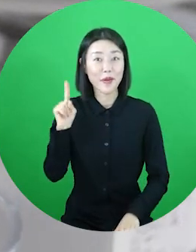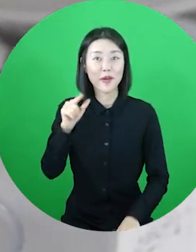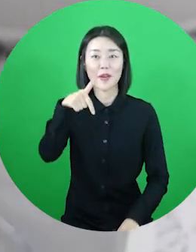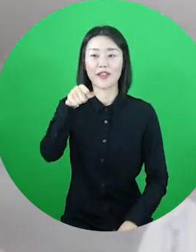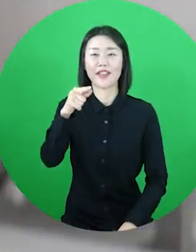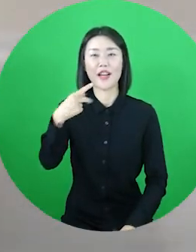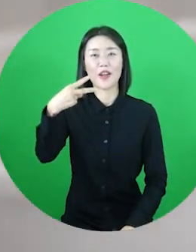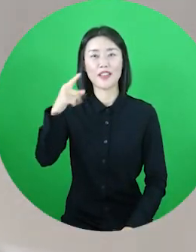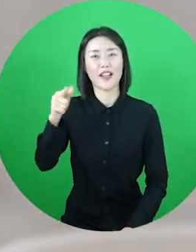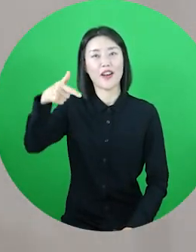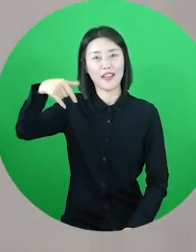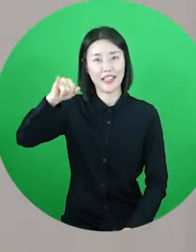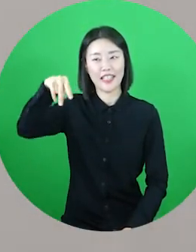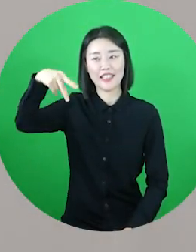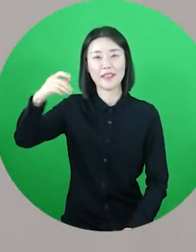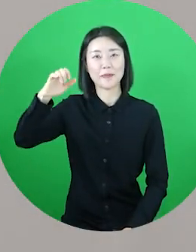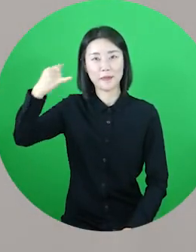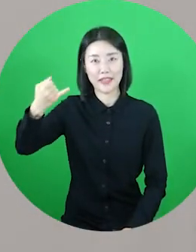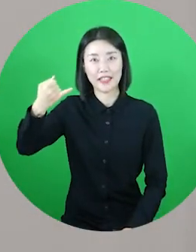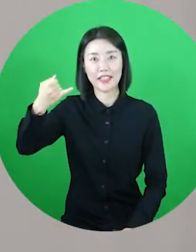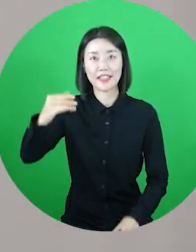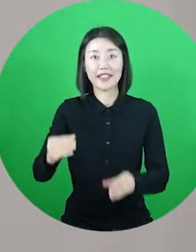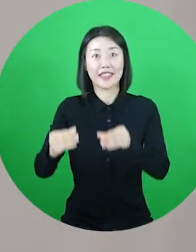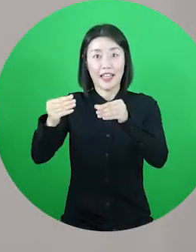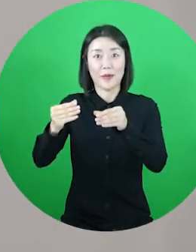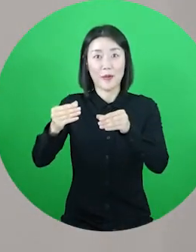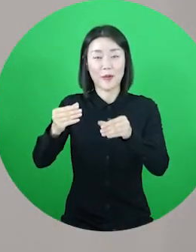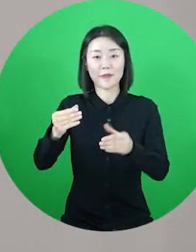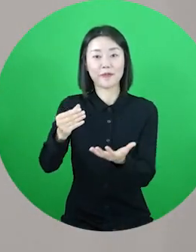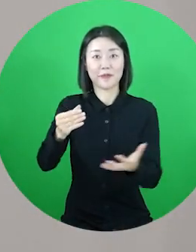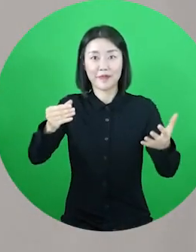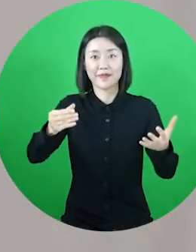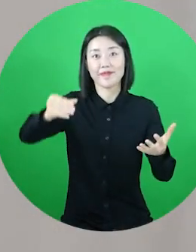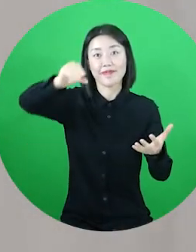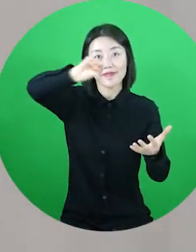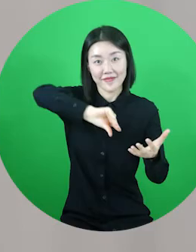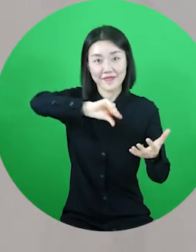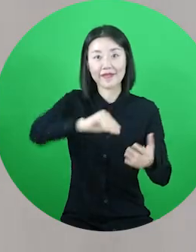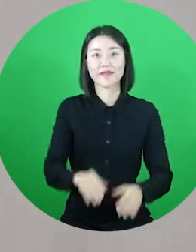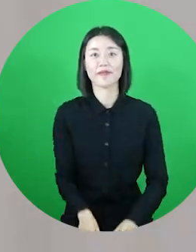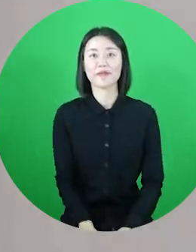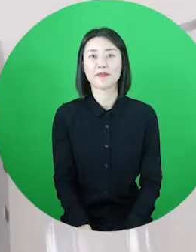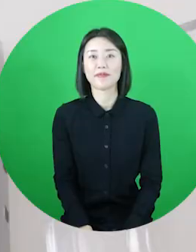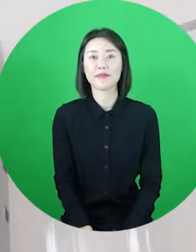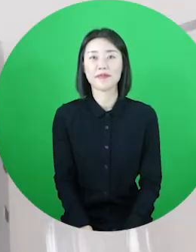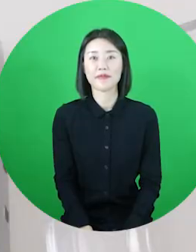스프가 쏟아지지 않도록 윗부분을 들어 올려서 냄비 안에 넣어줄게요.